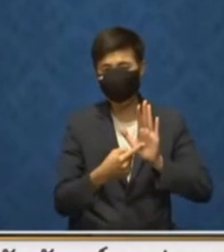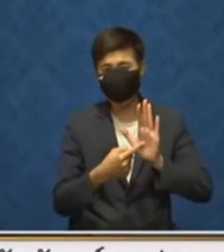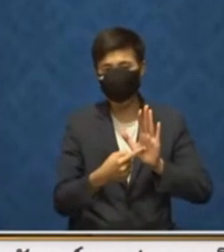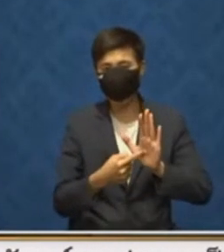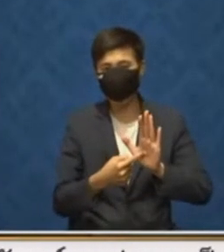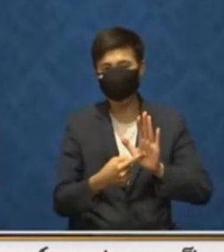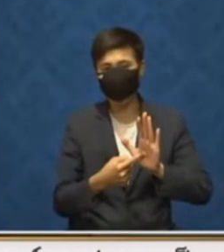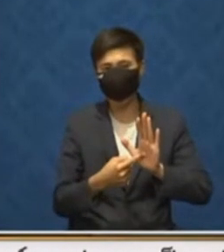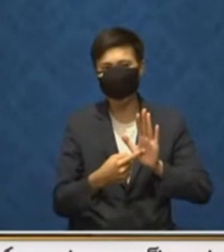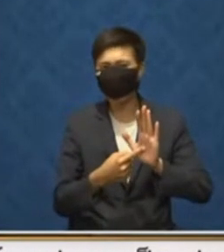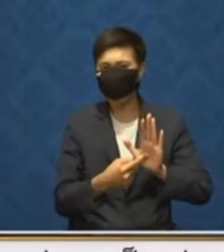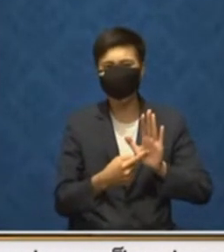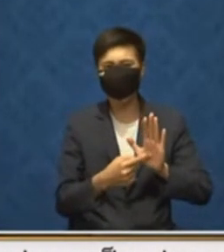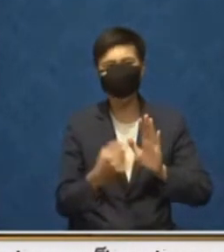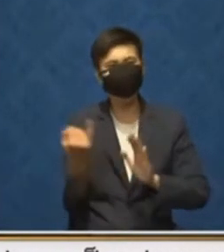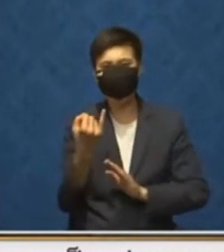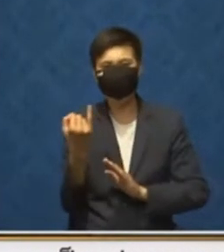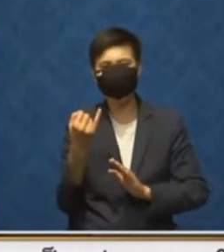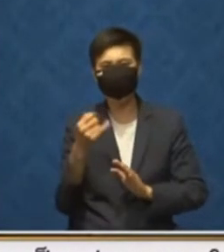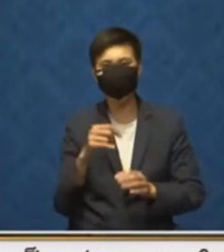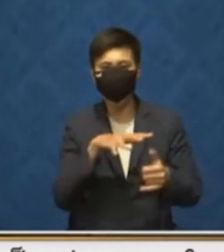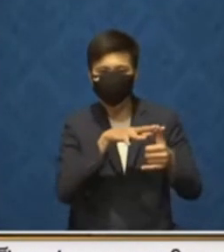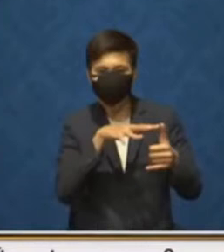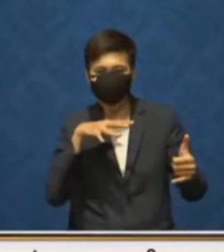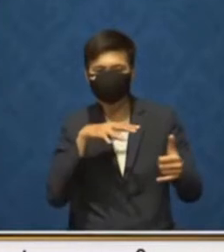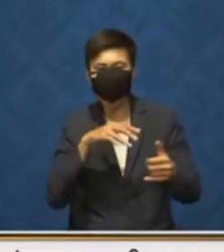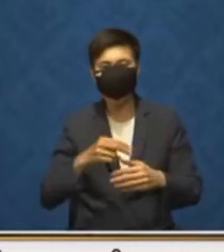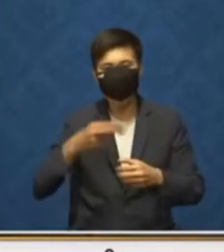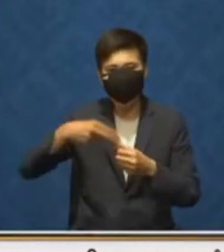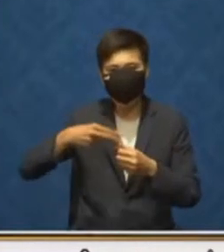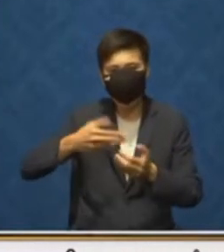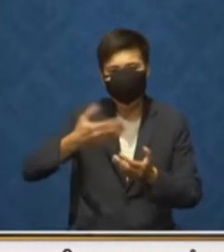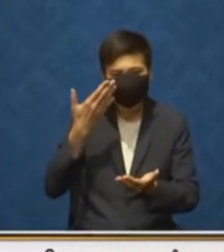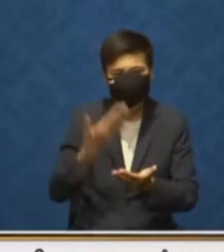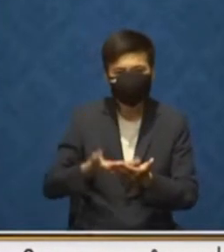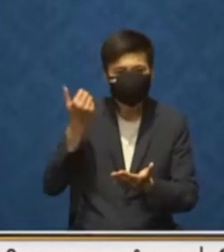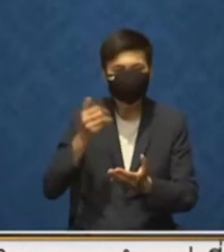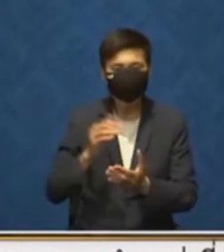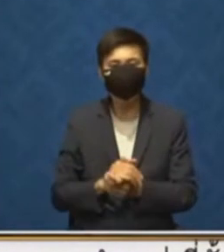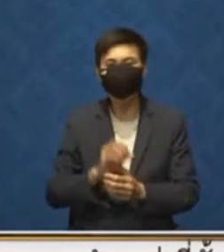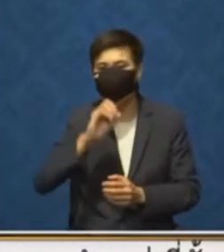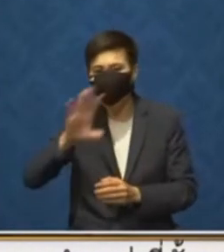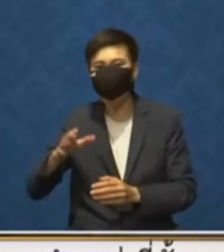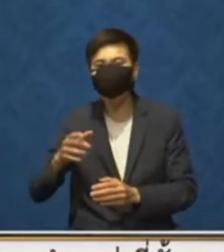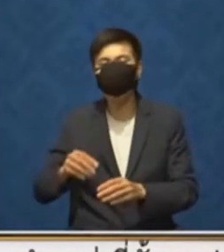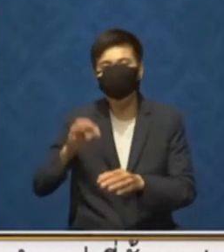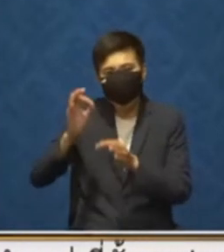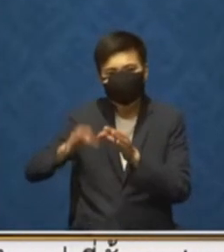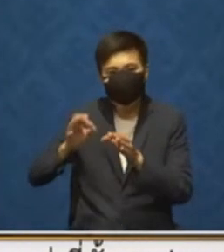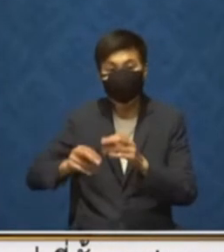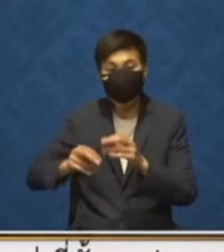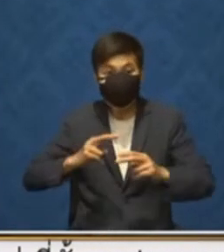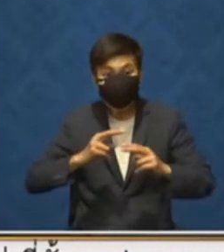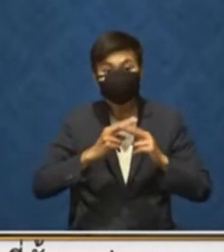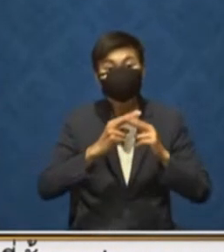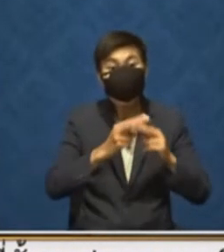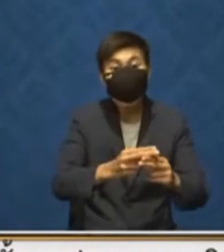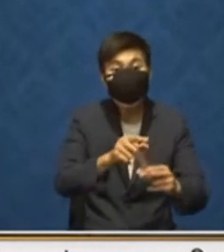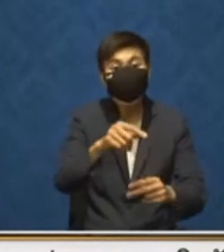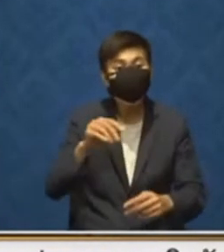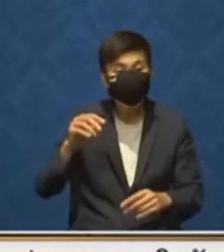ผู้นำเลยนะฮะบอกว่าน้ำมันแพงให้คนอื่นเขาไปอัดแล้วตัวเองอ่ะนะครับ